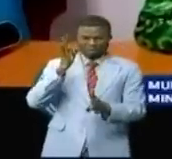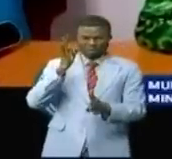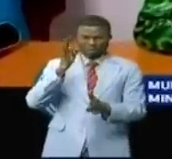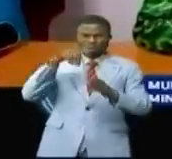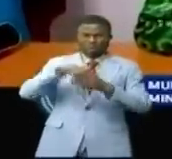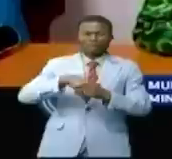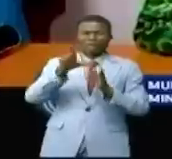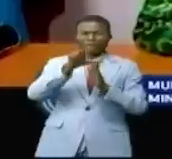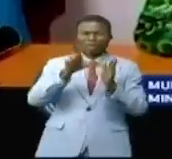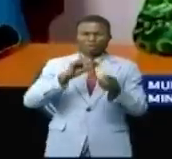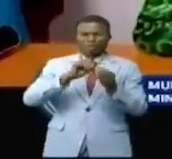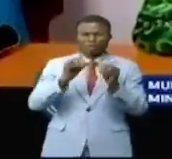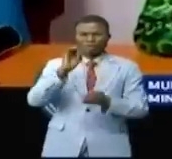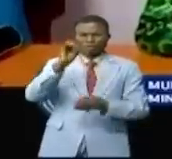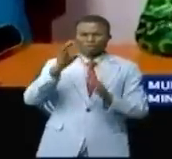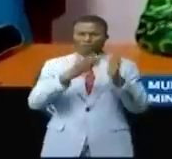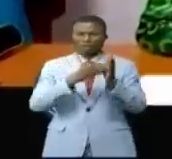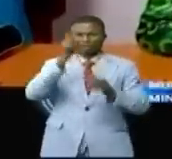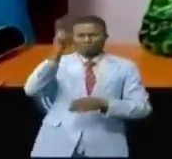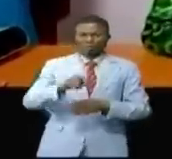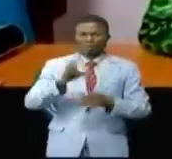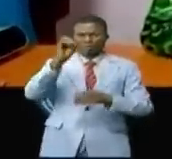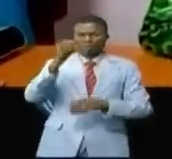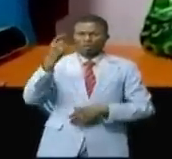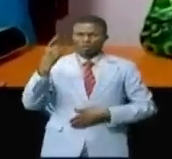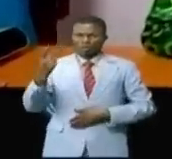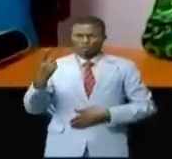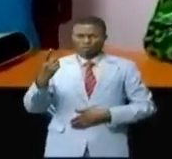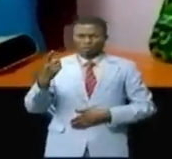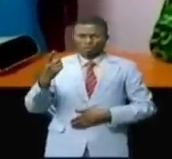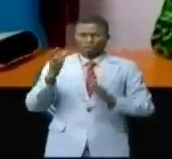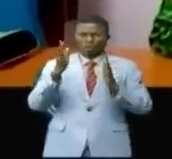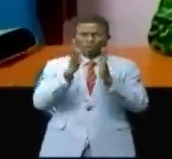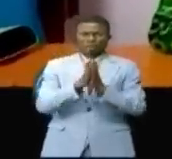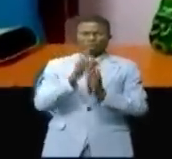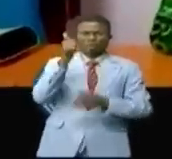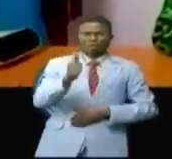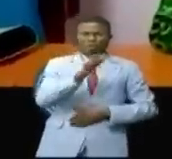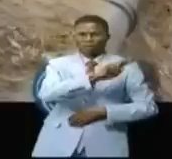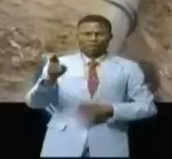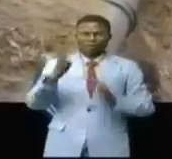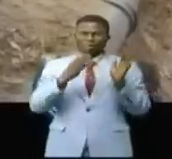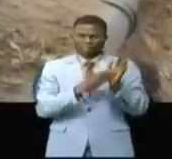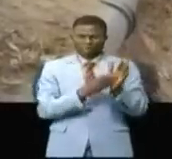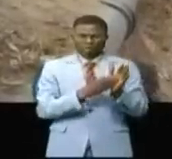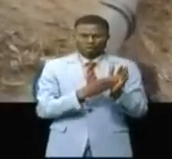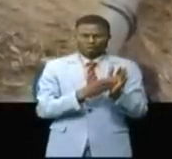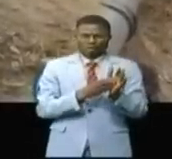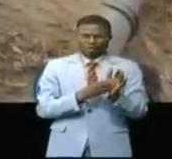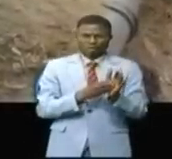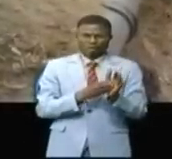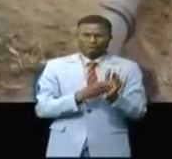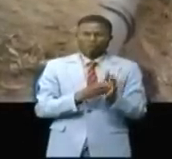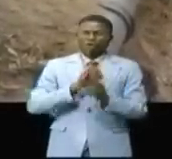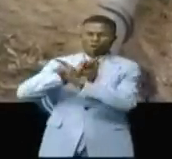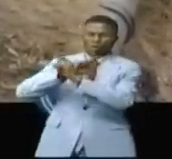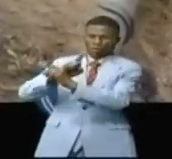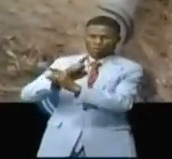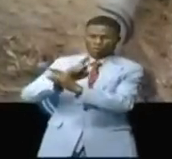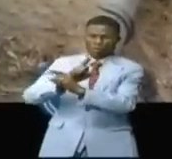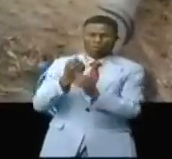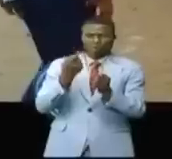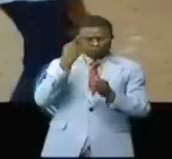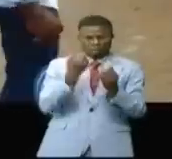loi numéro 09 barre 0-1 de 10 janvier 2009 on tend protection de